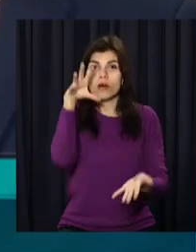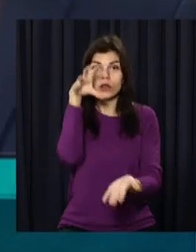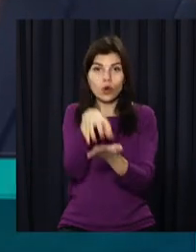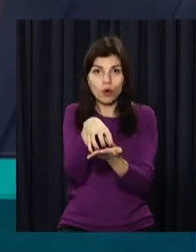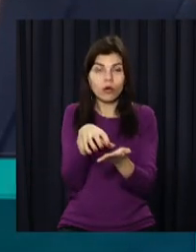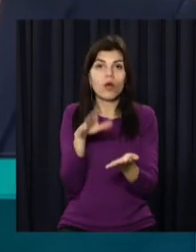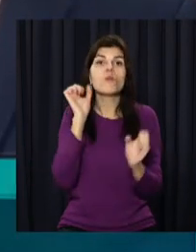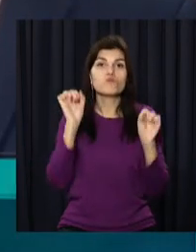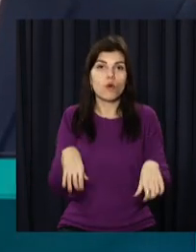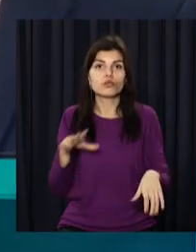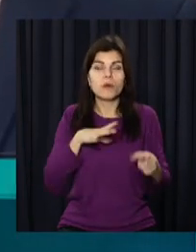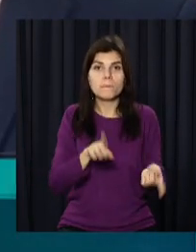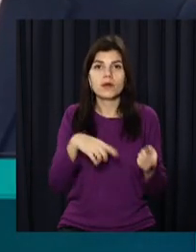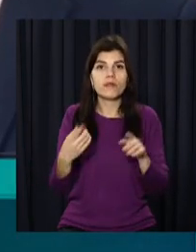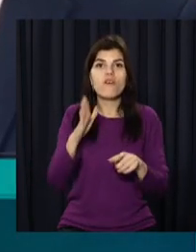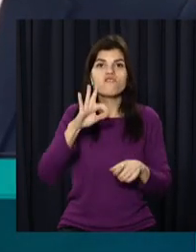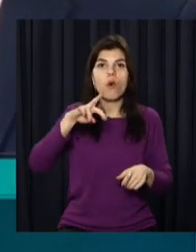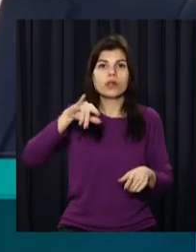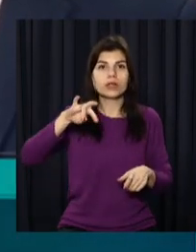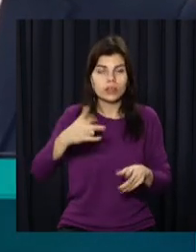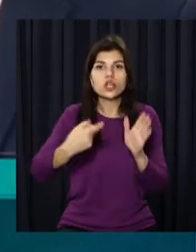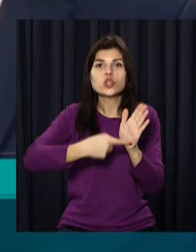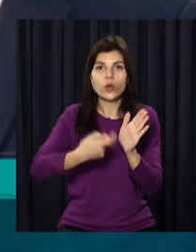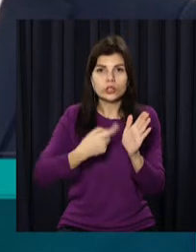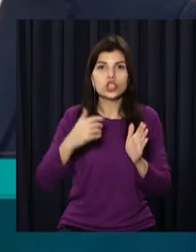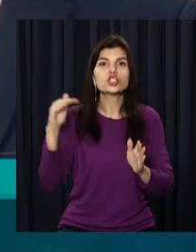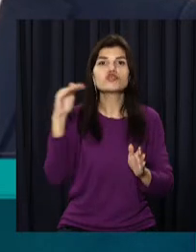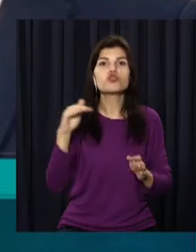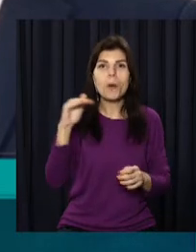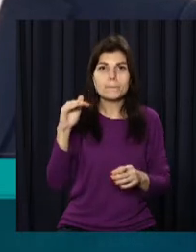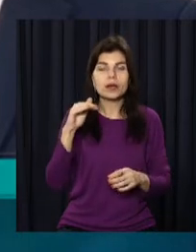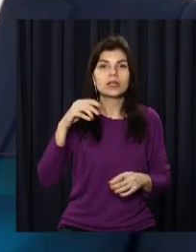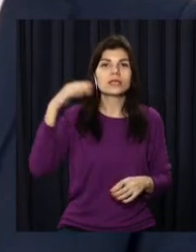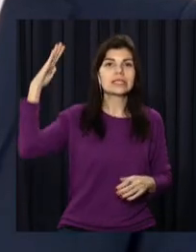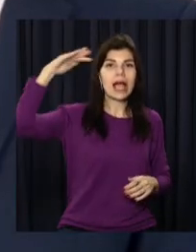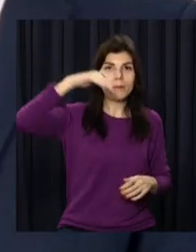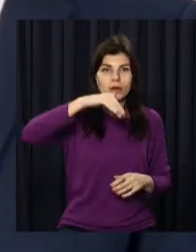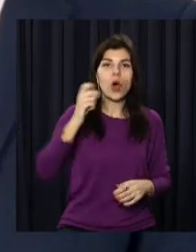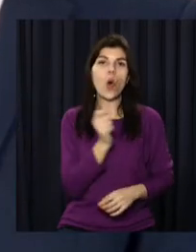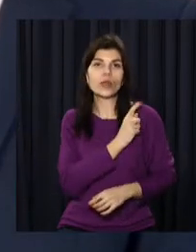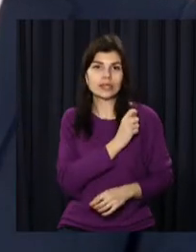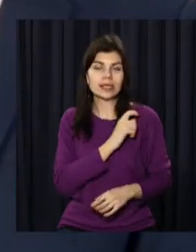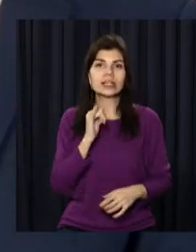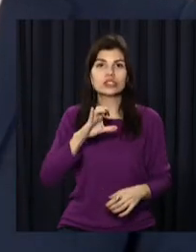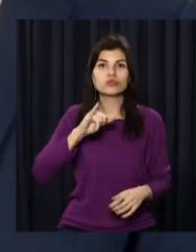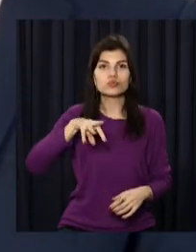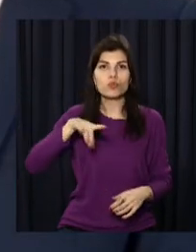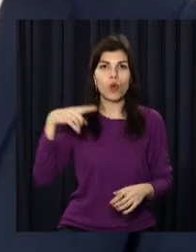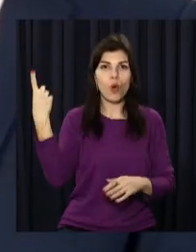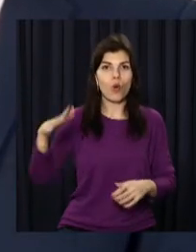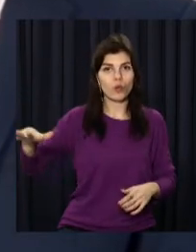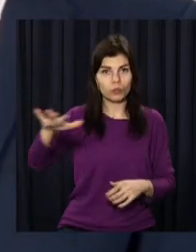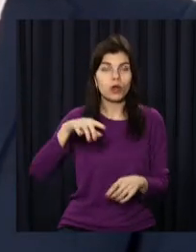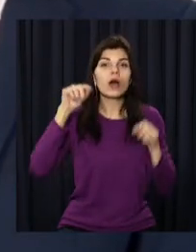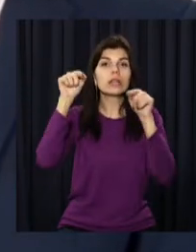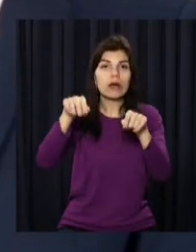небезпеки можуть бути переведені Волинська, Донецька, Житомирська, Закарпатська, Одеська та Сумська області.